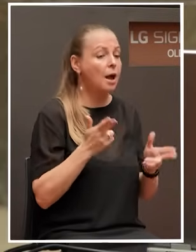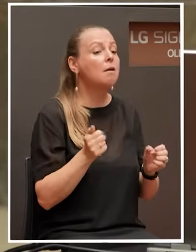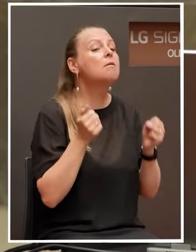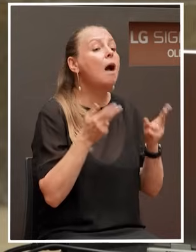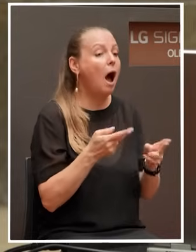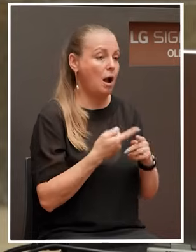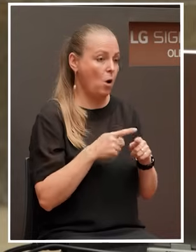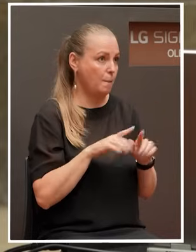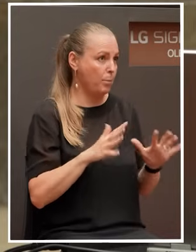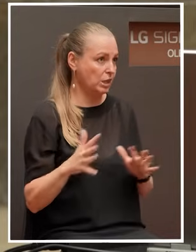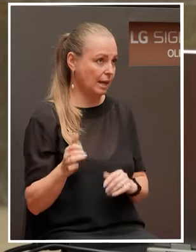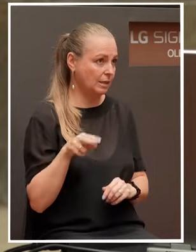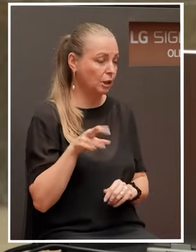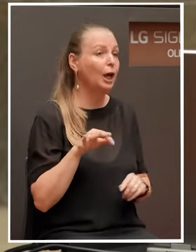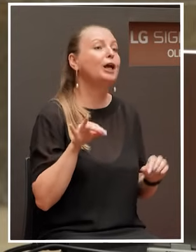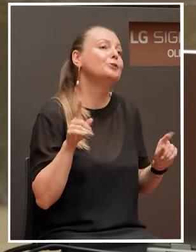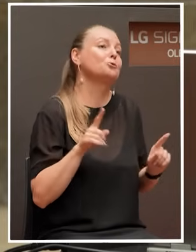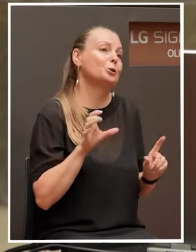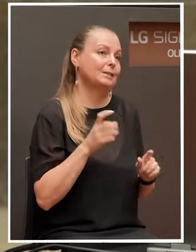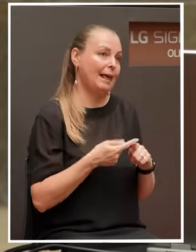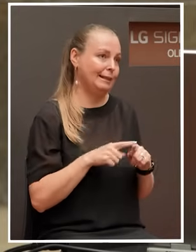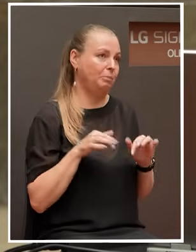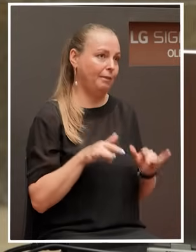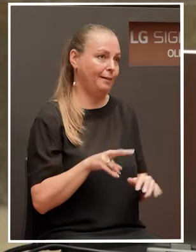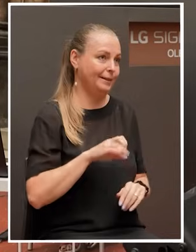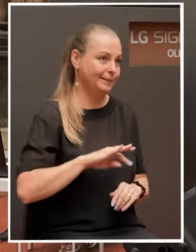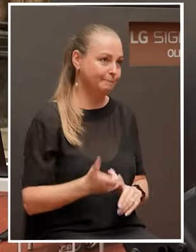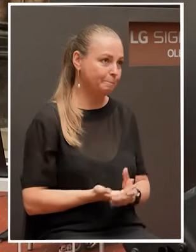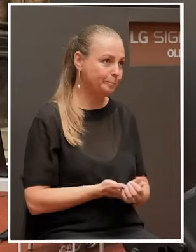это происходило и что с этим делать.